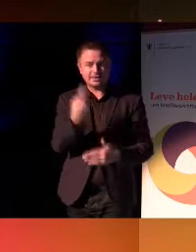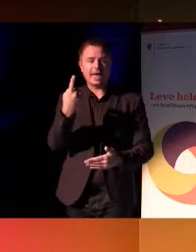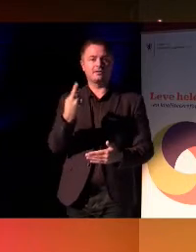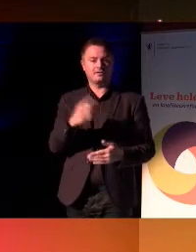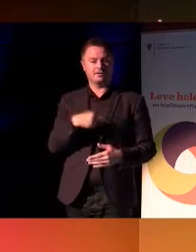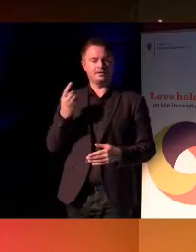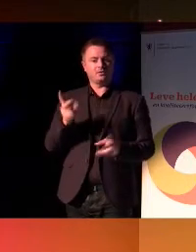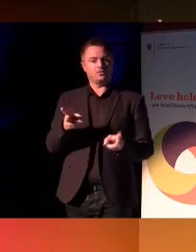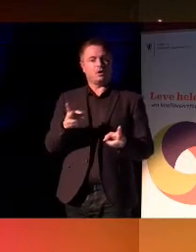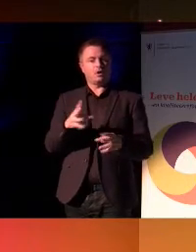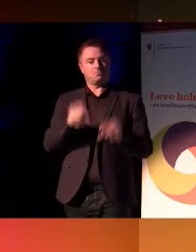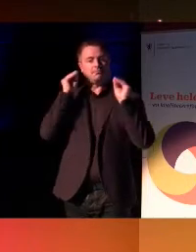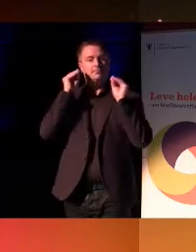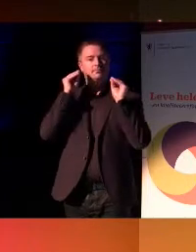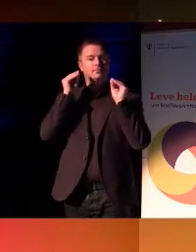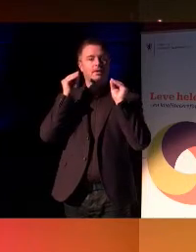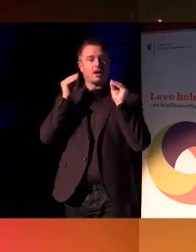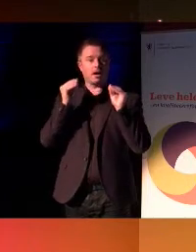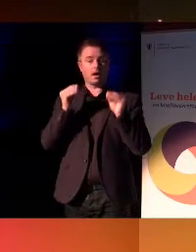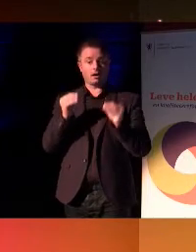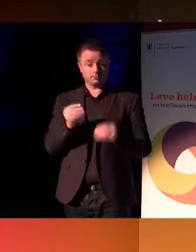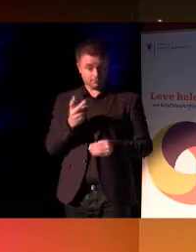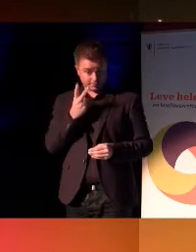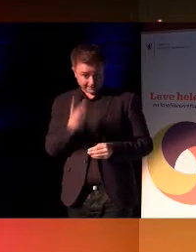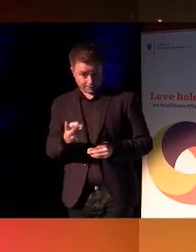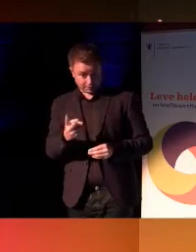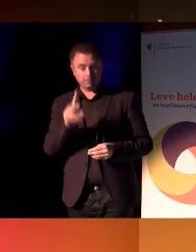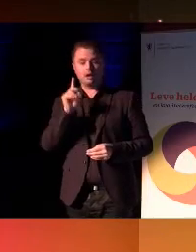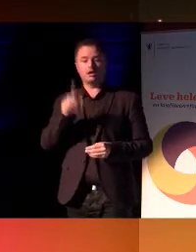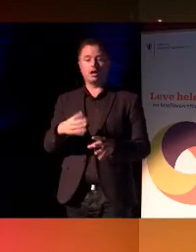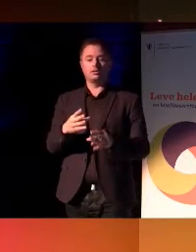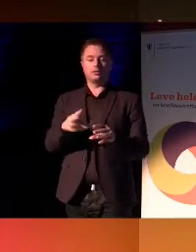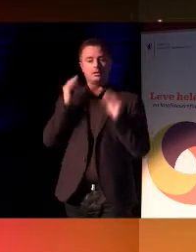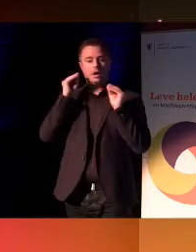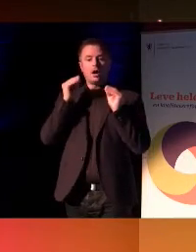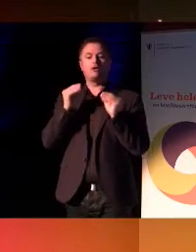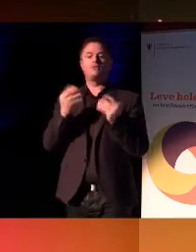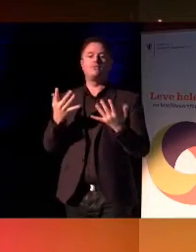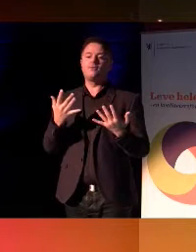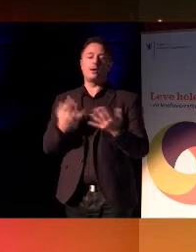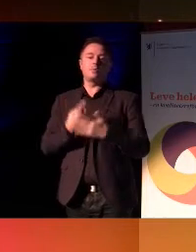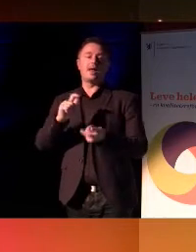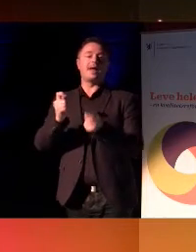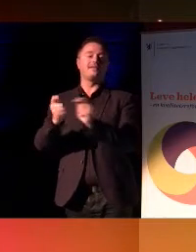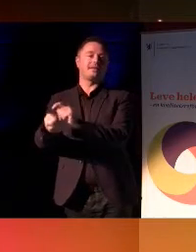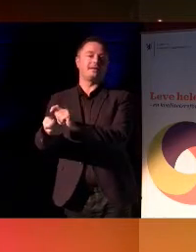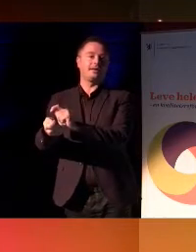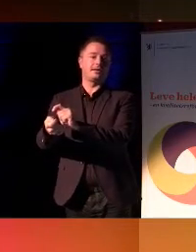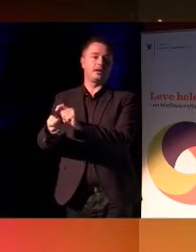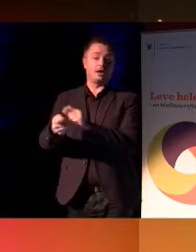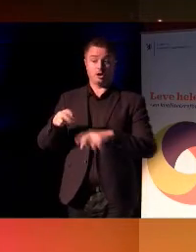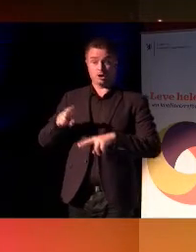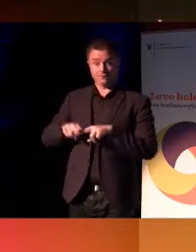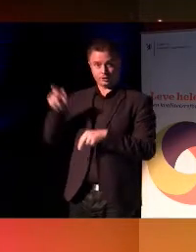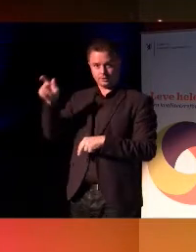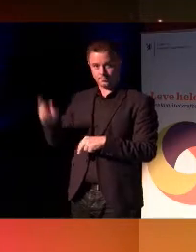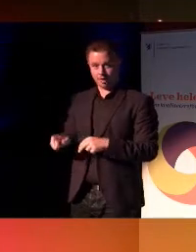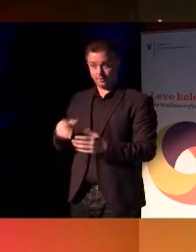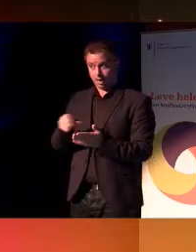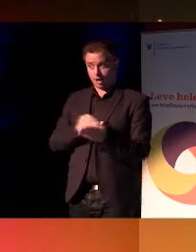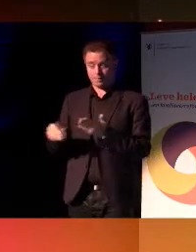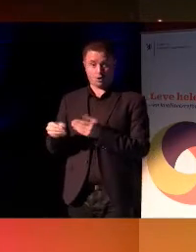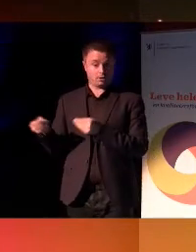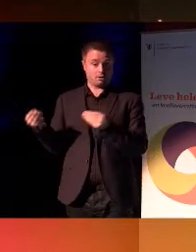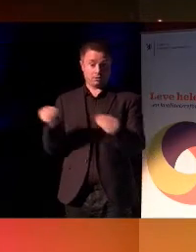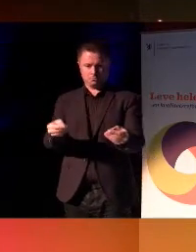forståelig måte. Ja, det gir mulighet for endring. Rapporten og dialogen med fylkesmannen ble opplevd som et godt grunnlag for